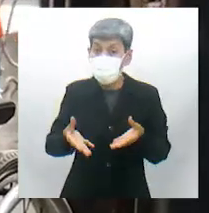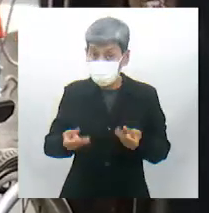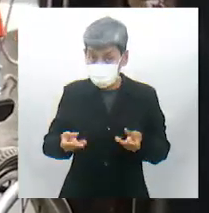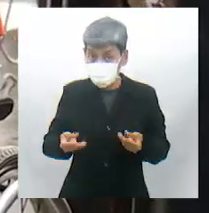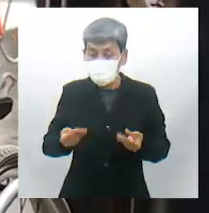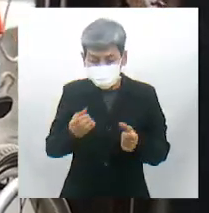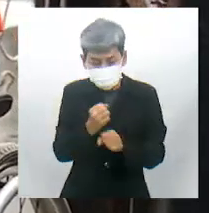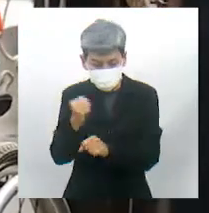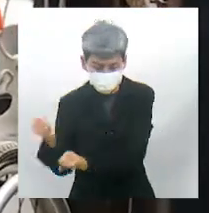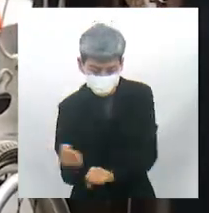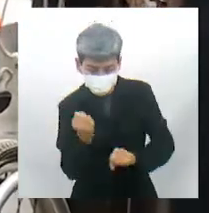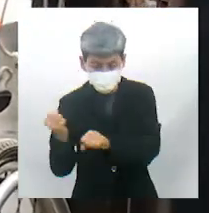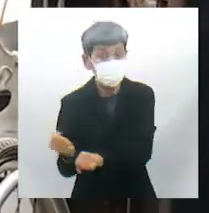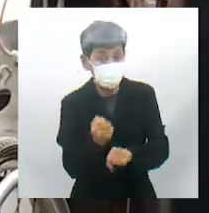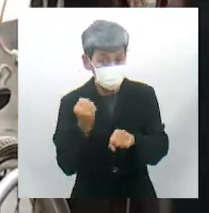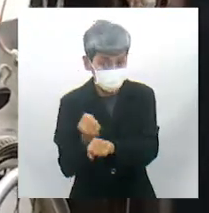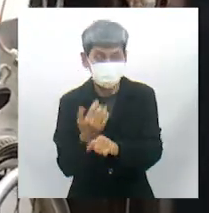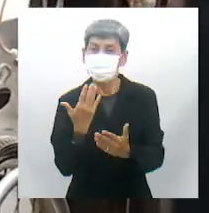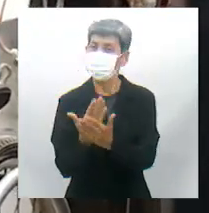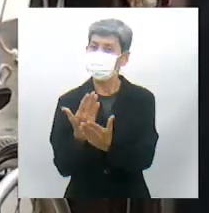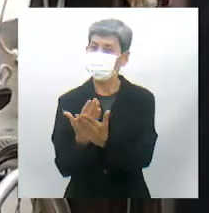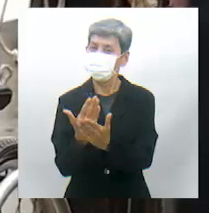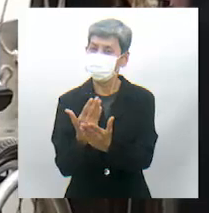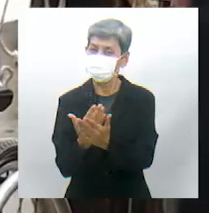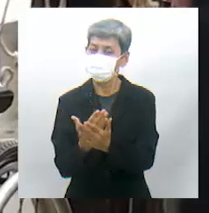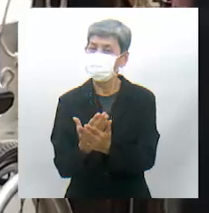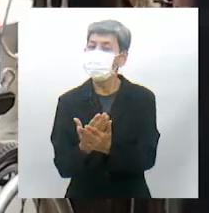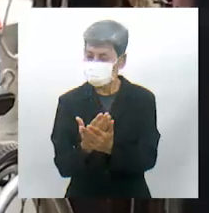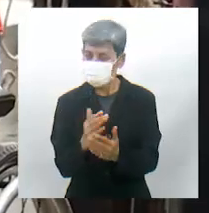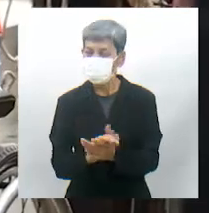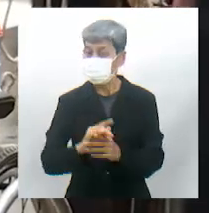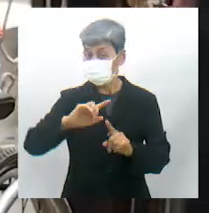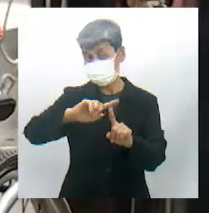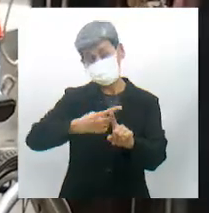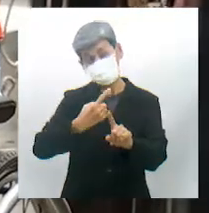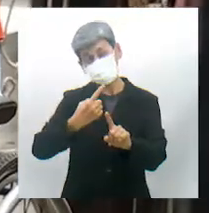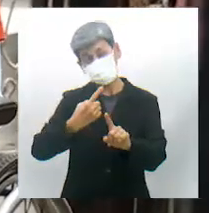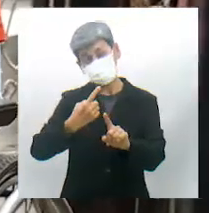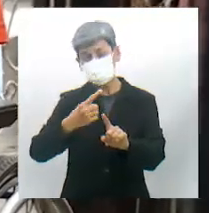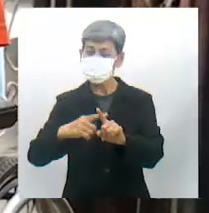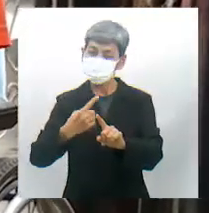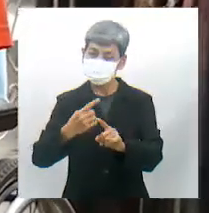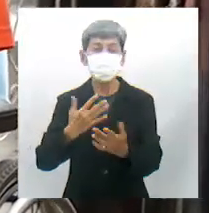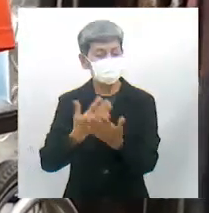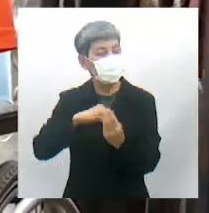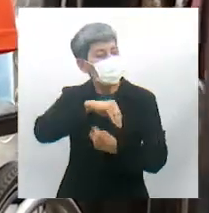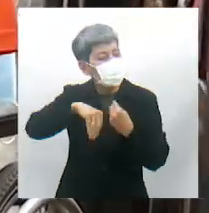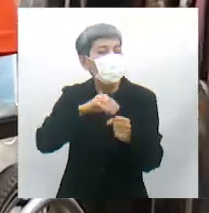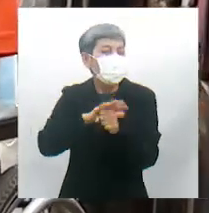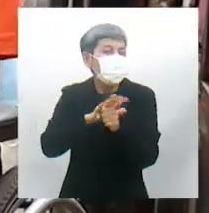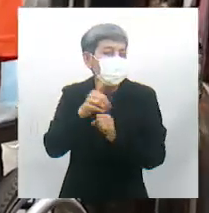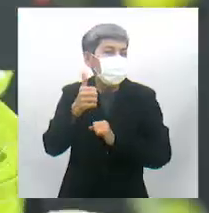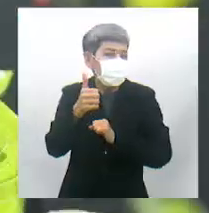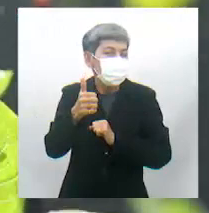การทำดินแล้วก็มีรายได้เฉลี่ยเดือนหนึ่งก็พออยู่